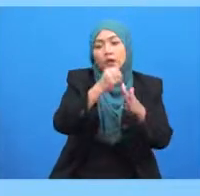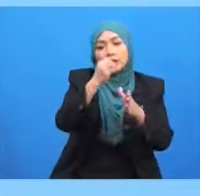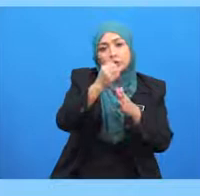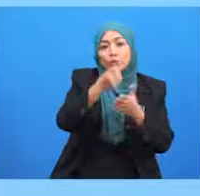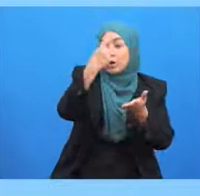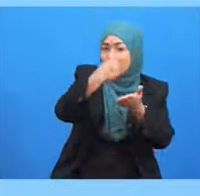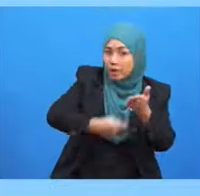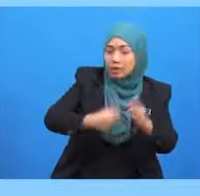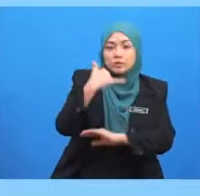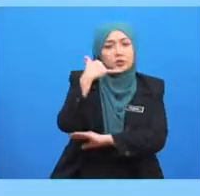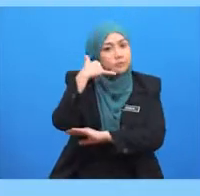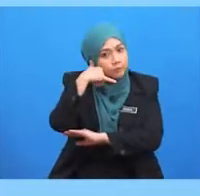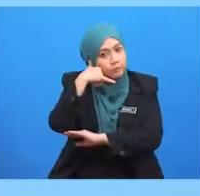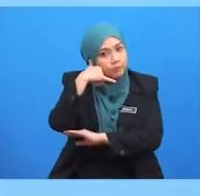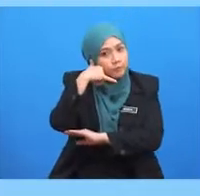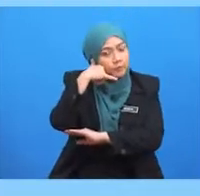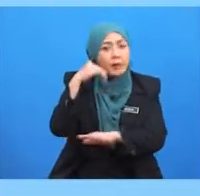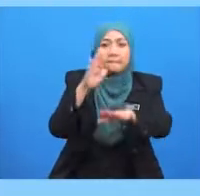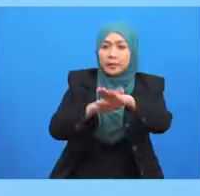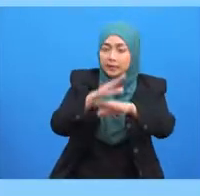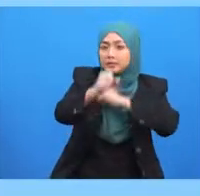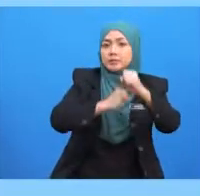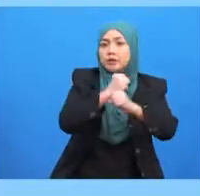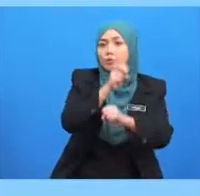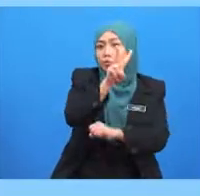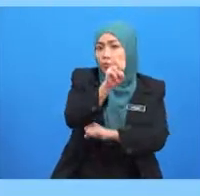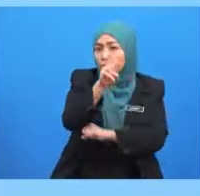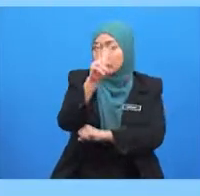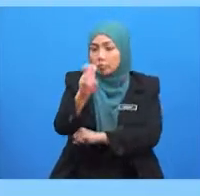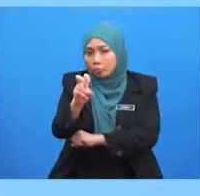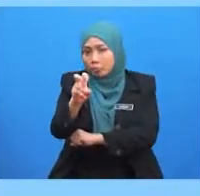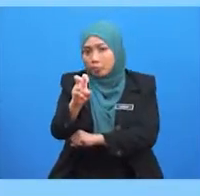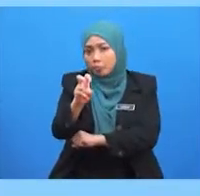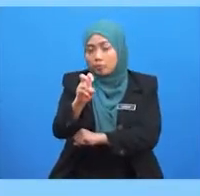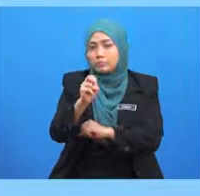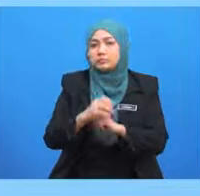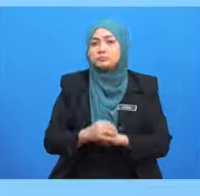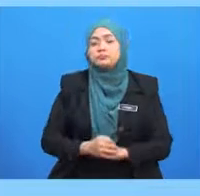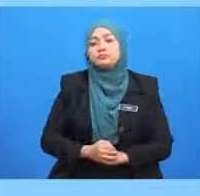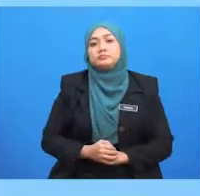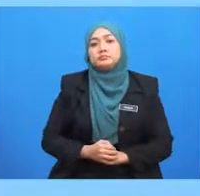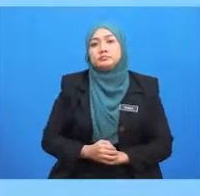harga telepon pintar pada tahun 2020 majalah